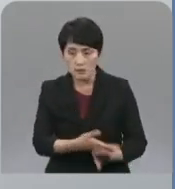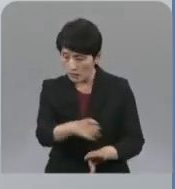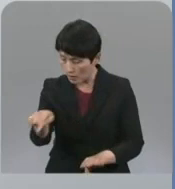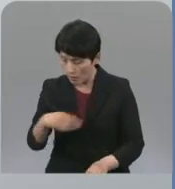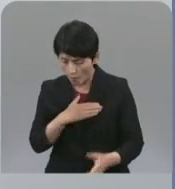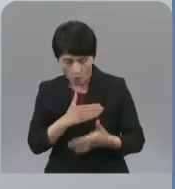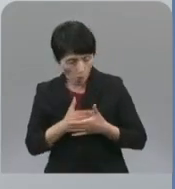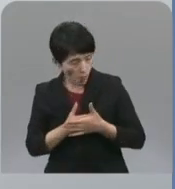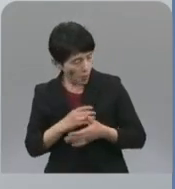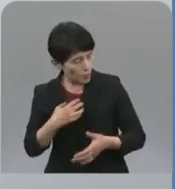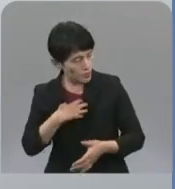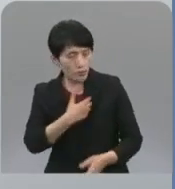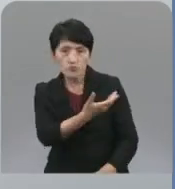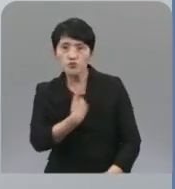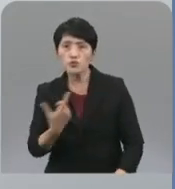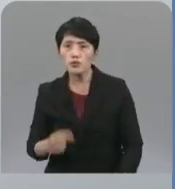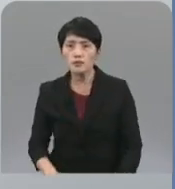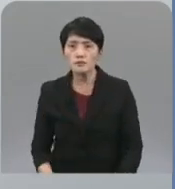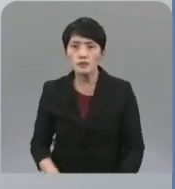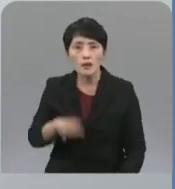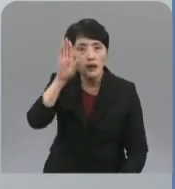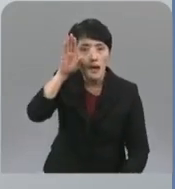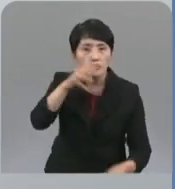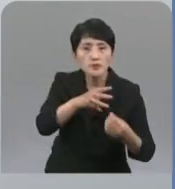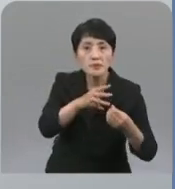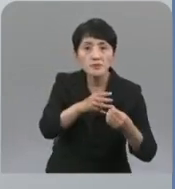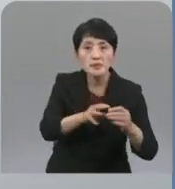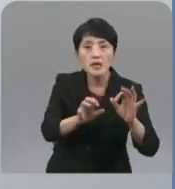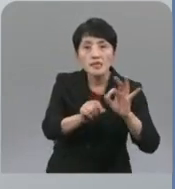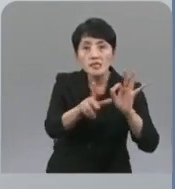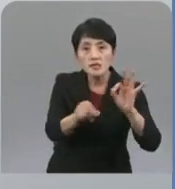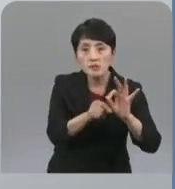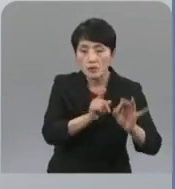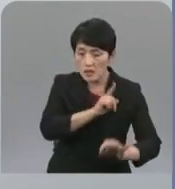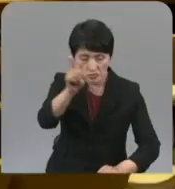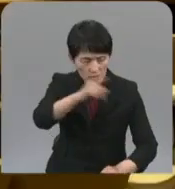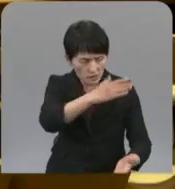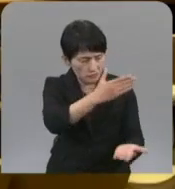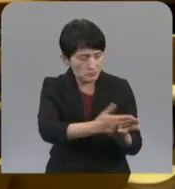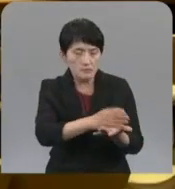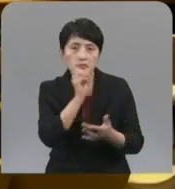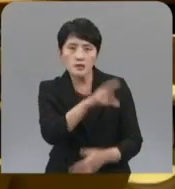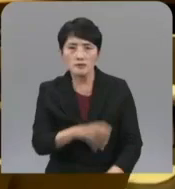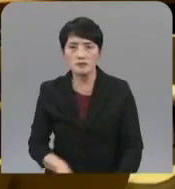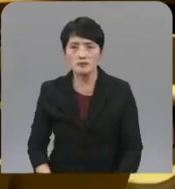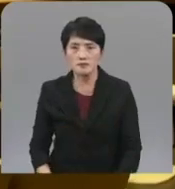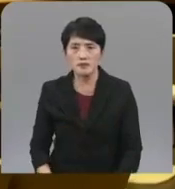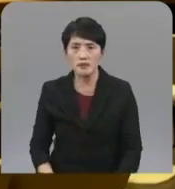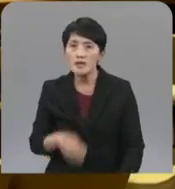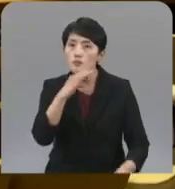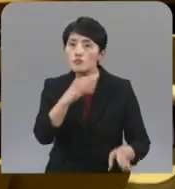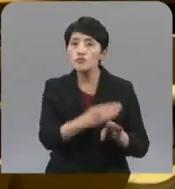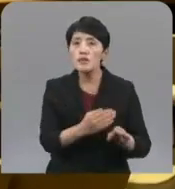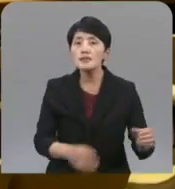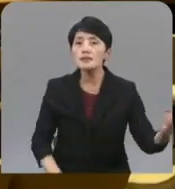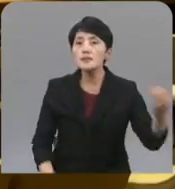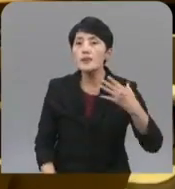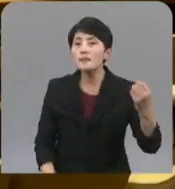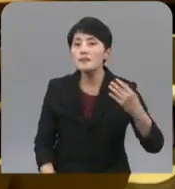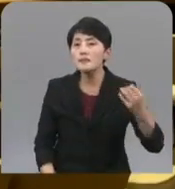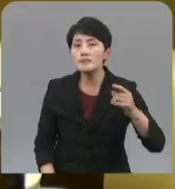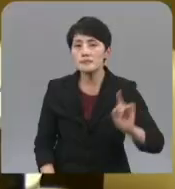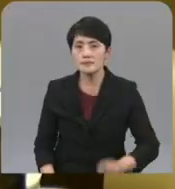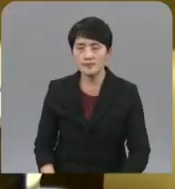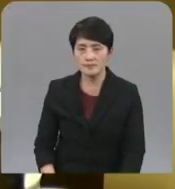الشماليه اختارت المسار المعاكس واكدت مجددا ان اطلاق كوريا الشماليه لما يسمى قمر